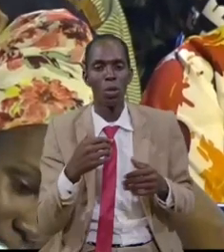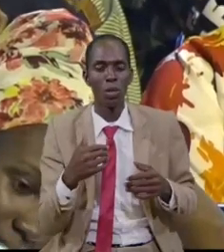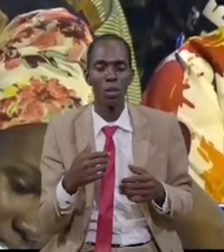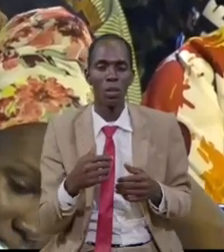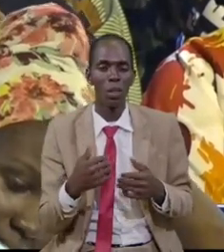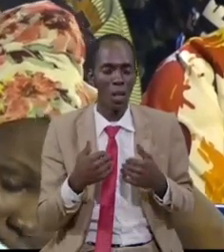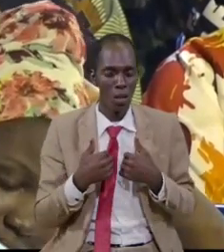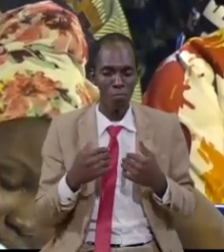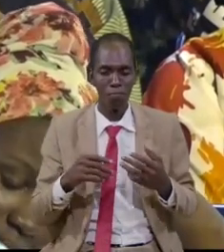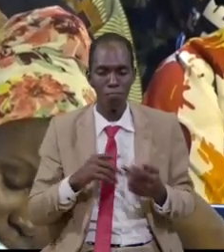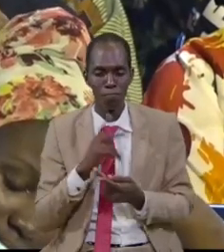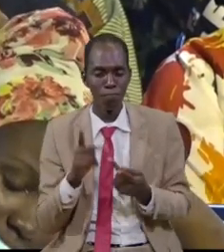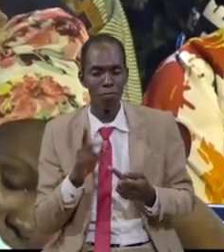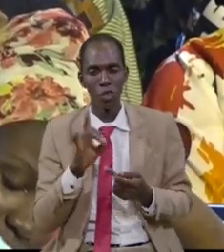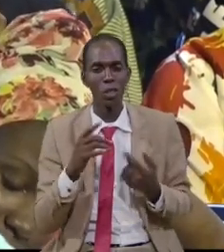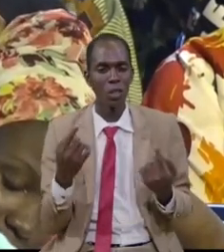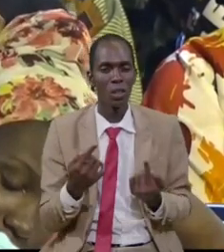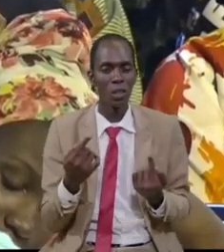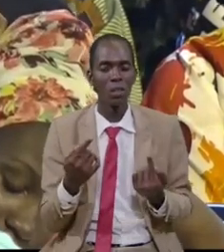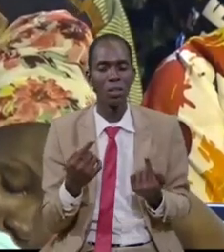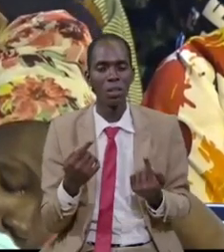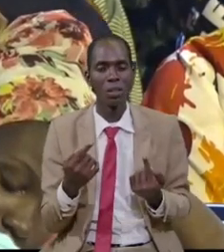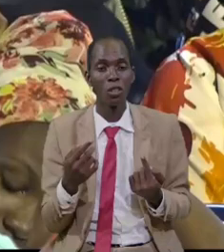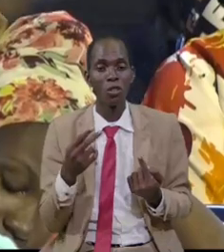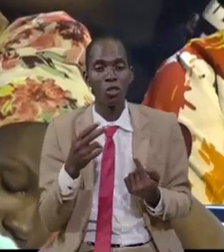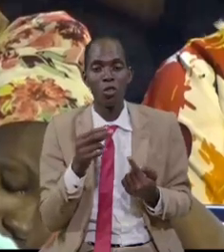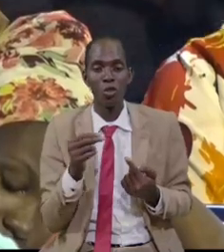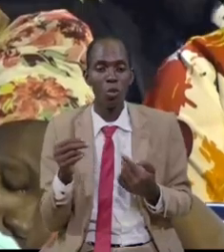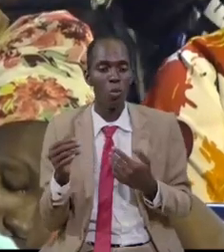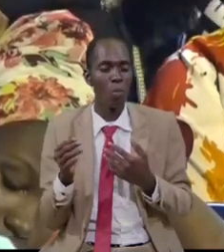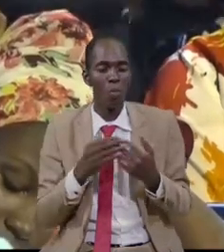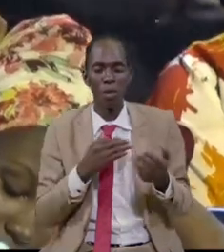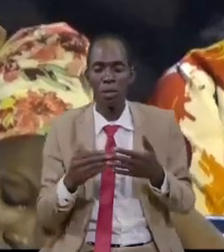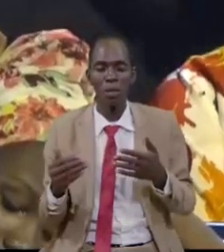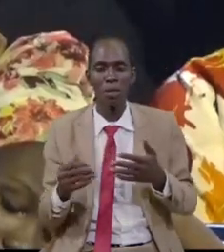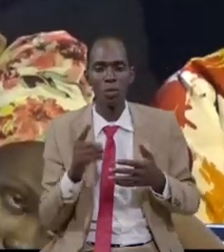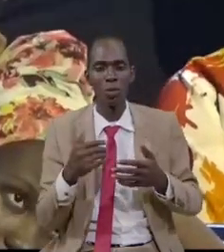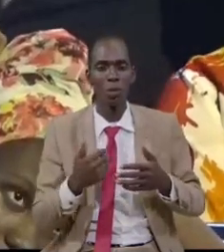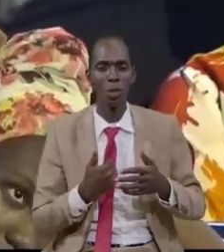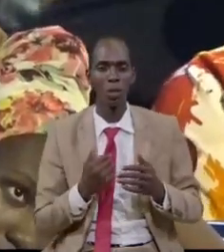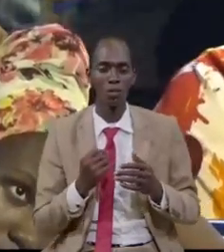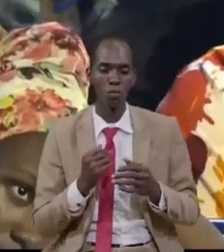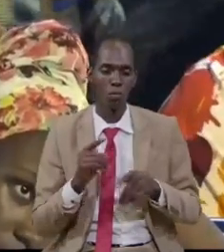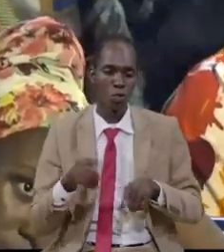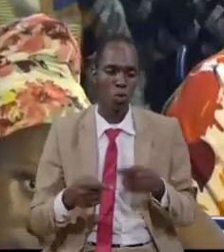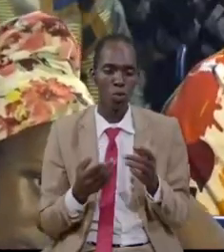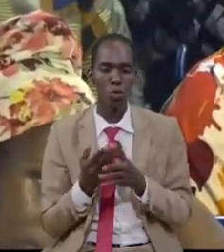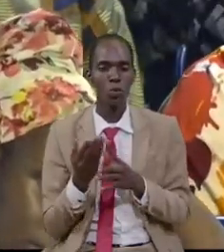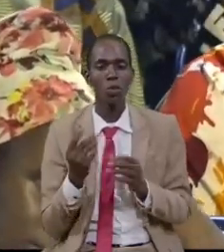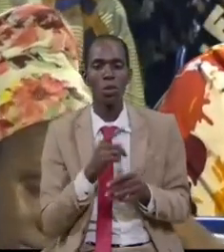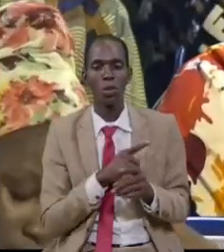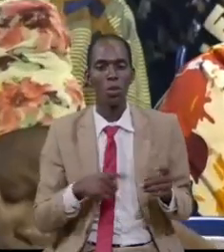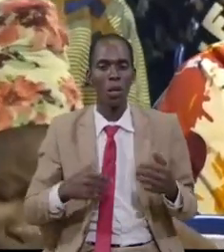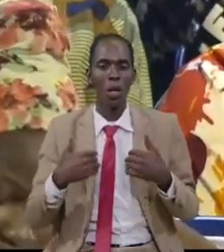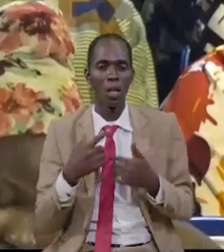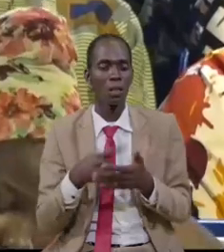péchés. Vous avez cru en lui. Peu importe votre passé, le Seigneur a tout